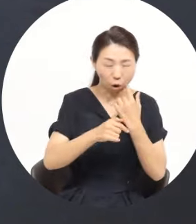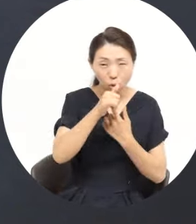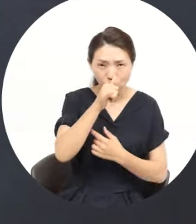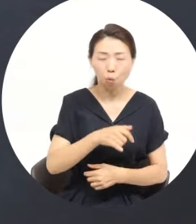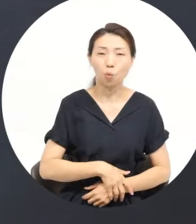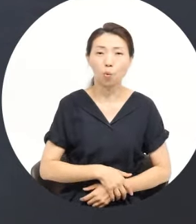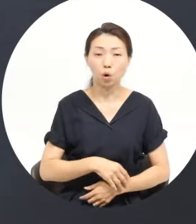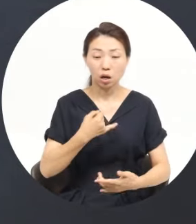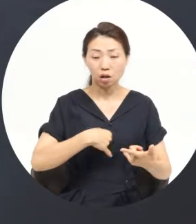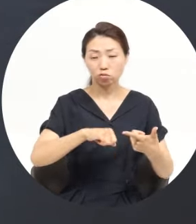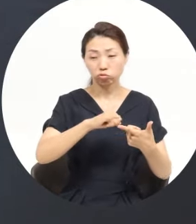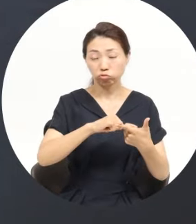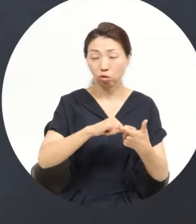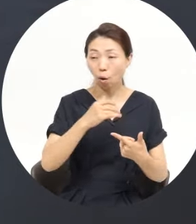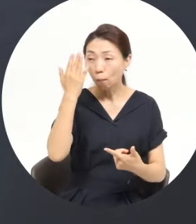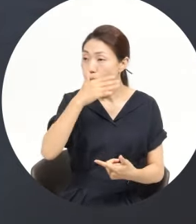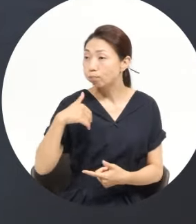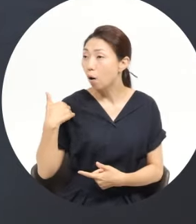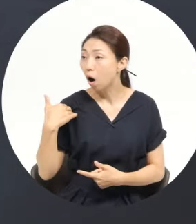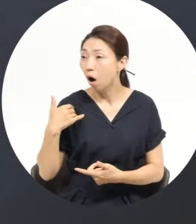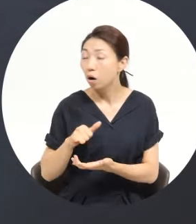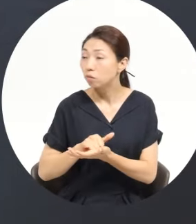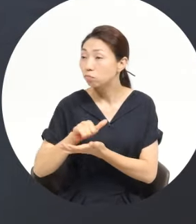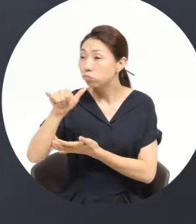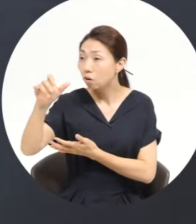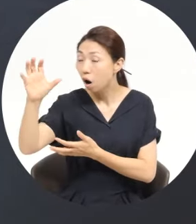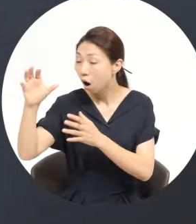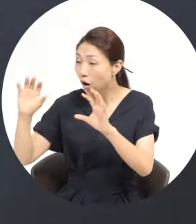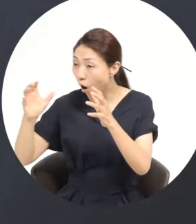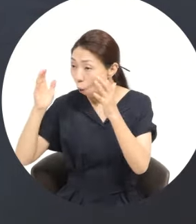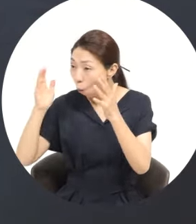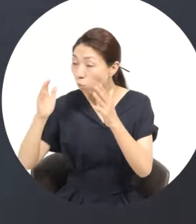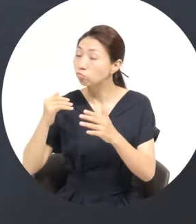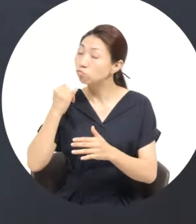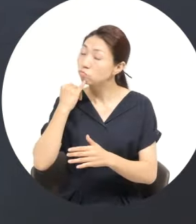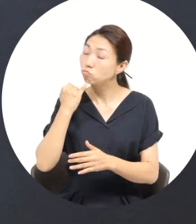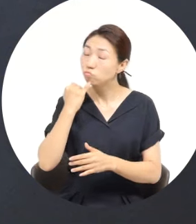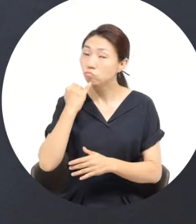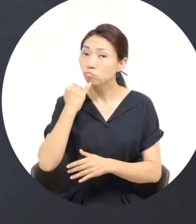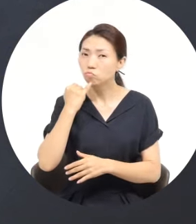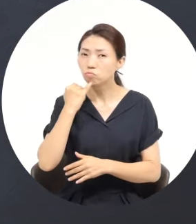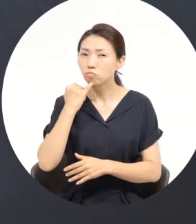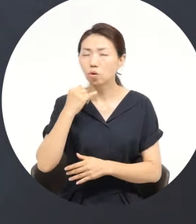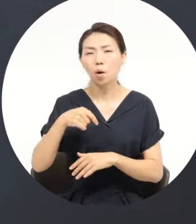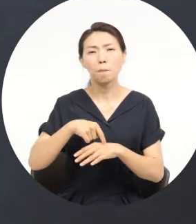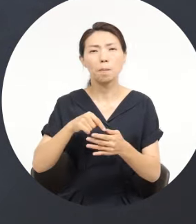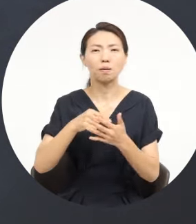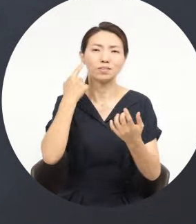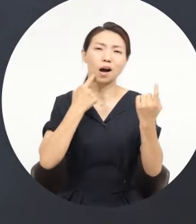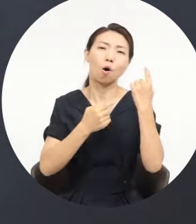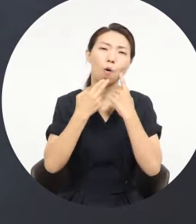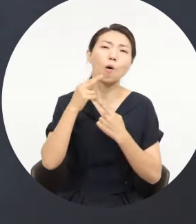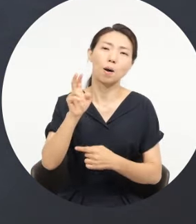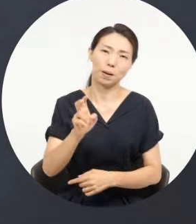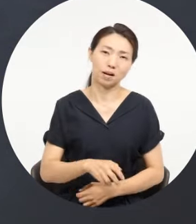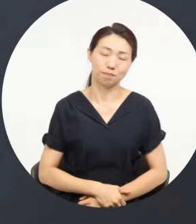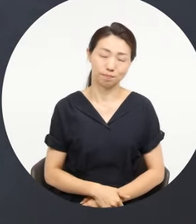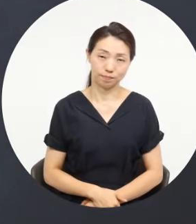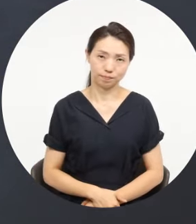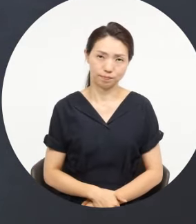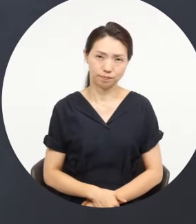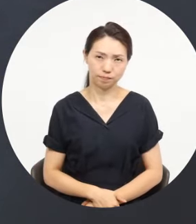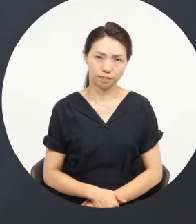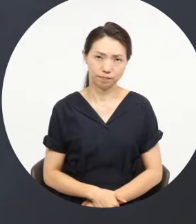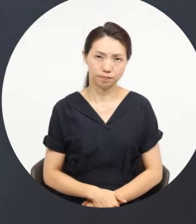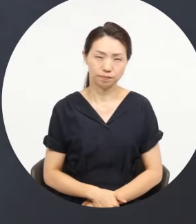모르고 따라왔지만은 뭐 별로 싫은 마음이 없었다 하면 그런 상처가 안 생깁니다. 네,